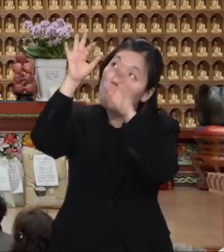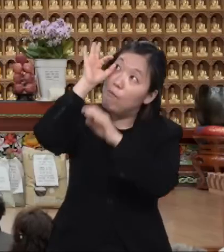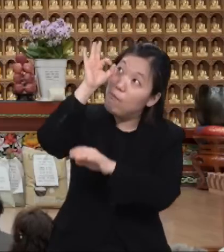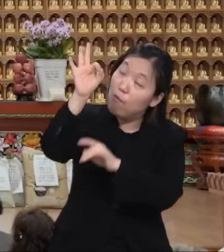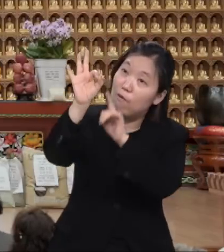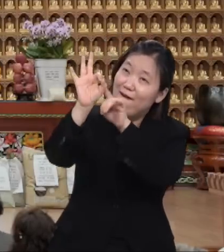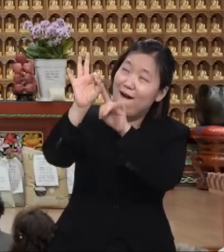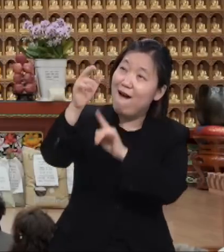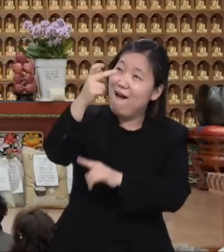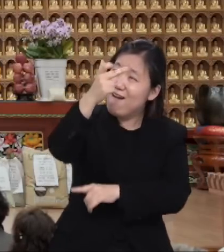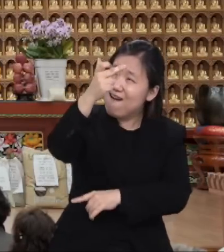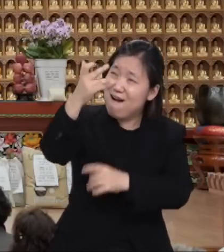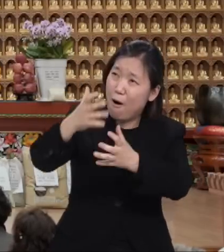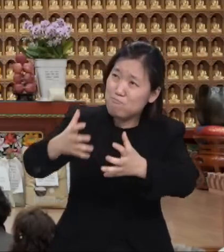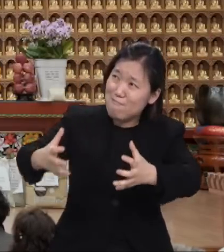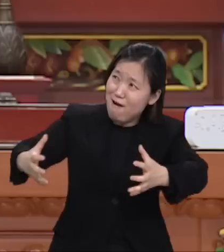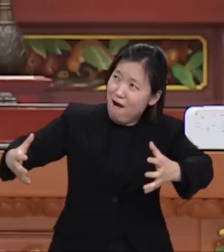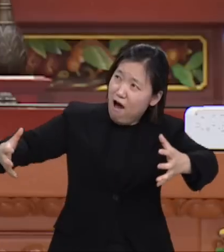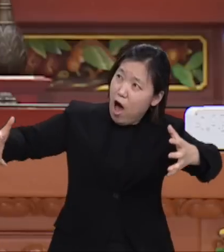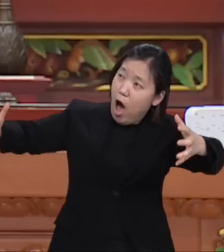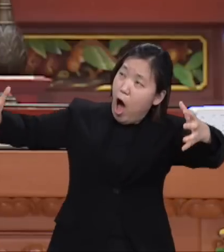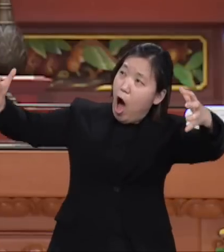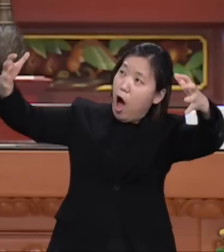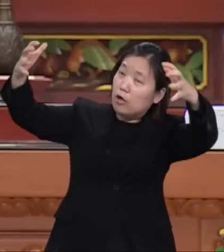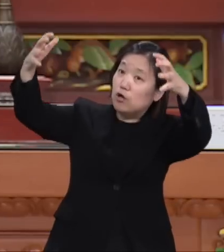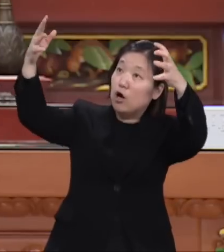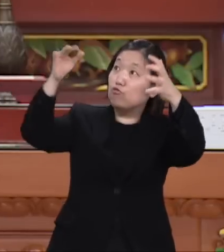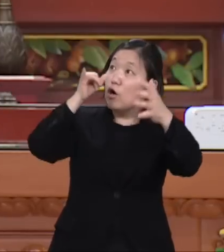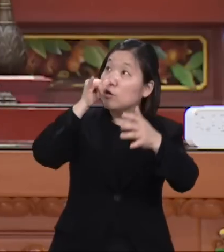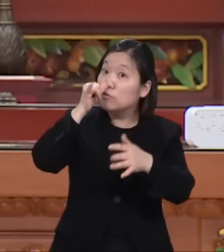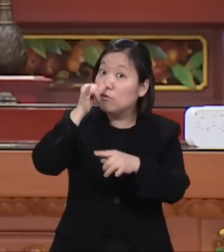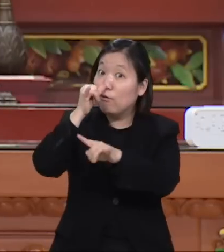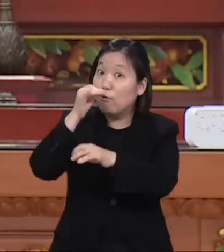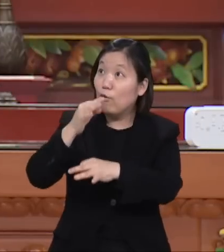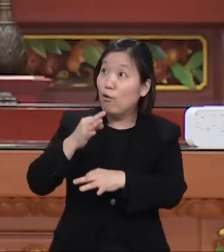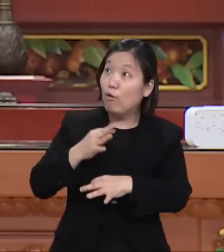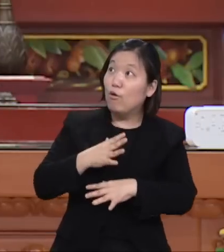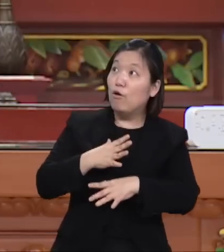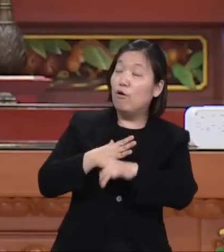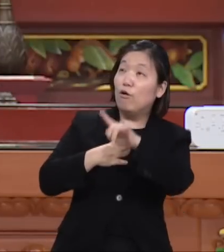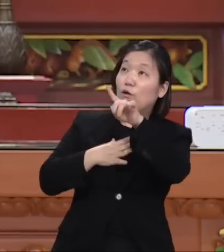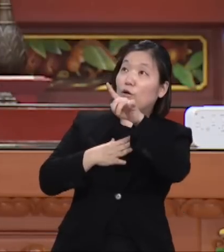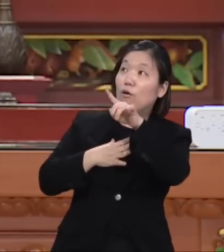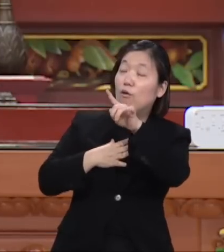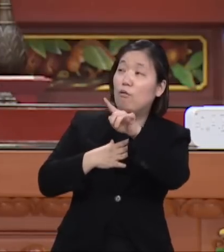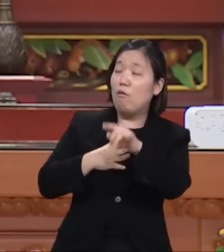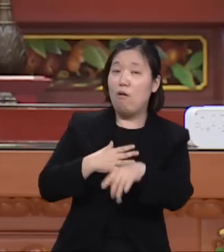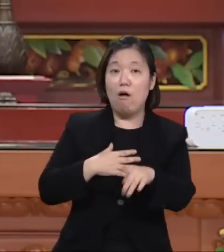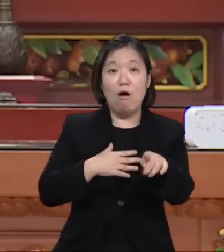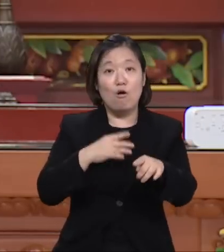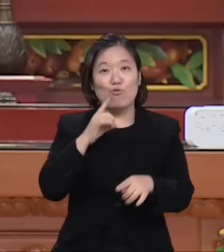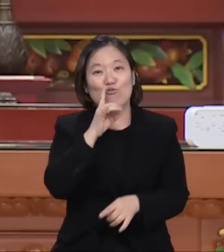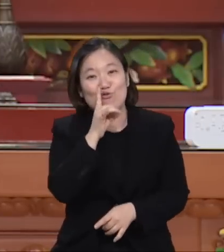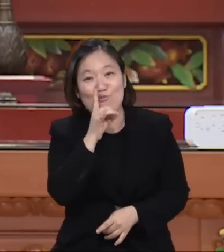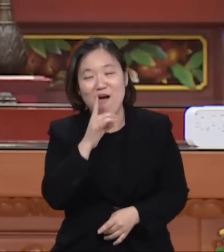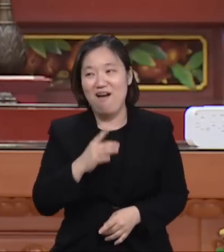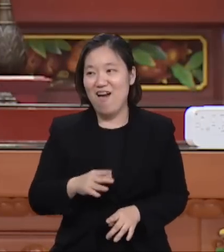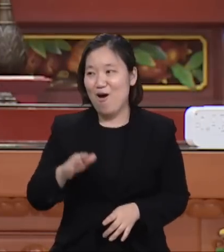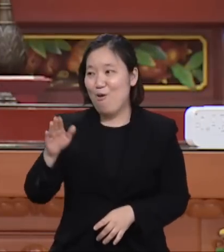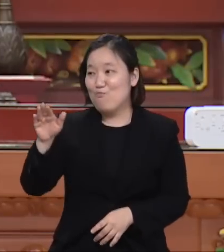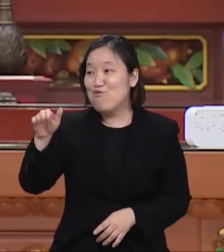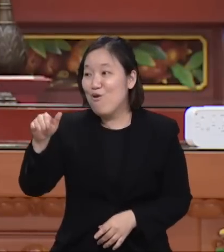큰 자루가 있더래요 어마어마하게 큰 자루가 있어 가지고 저승사자님 저승사자님